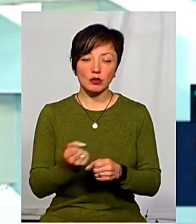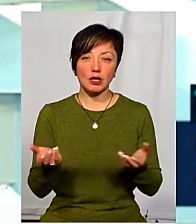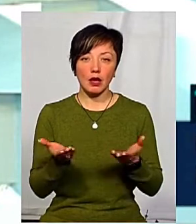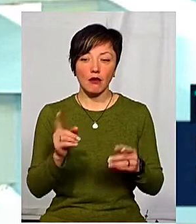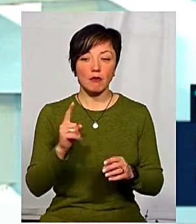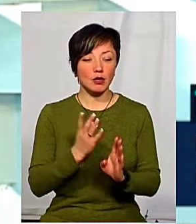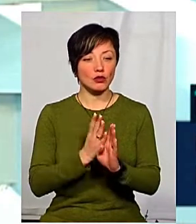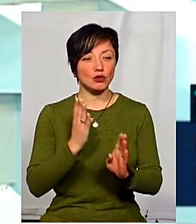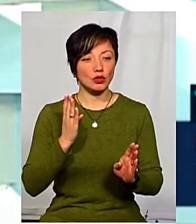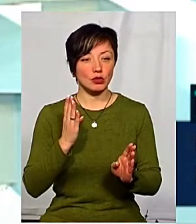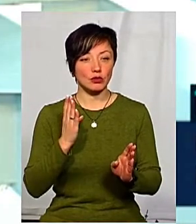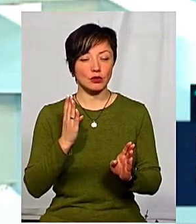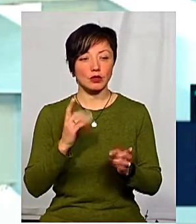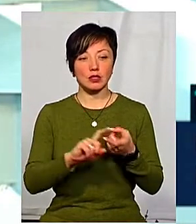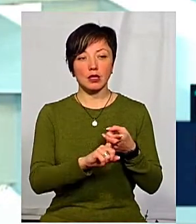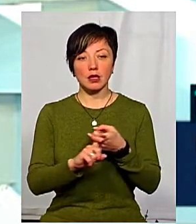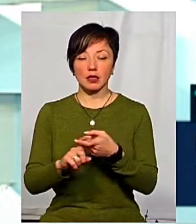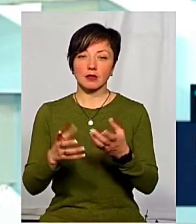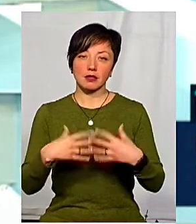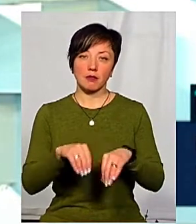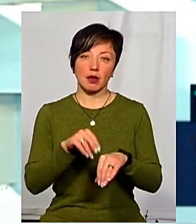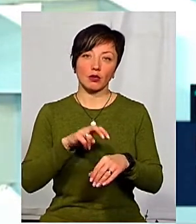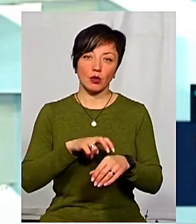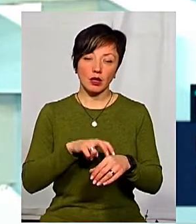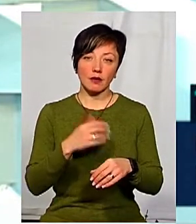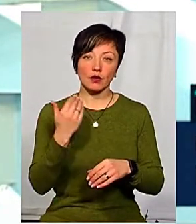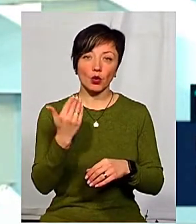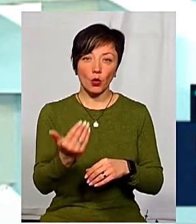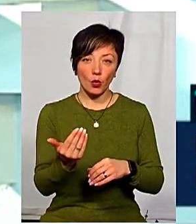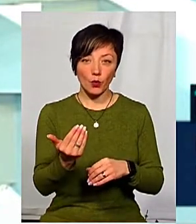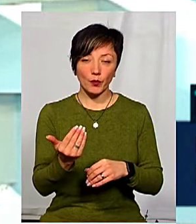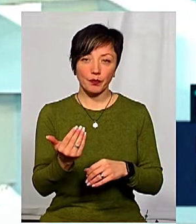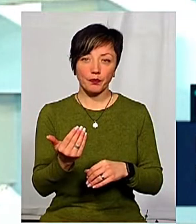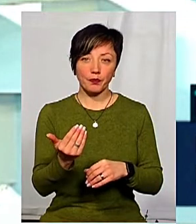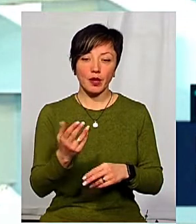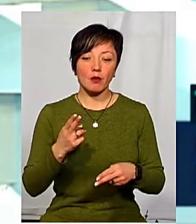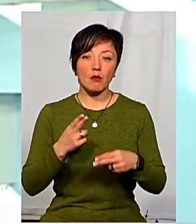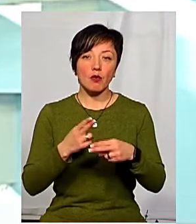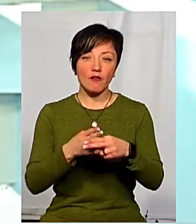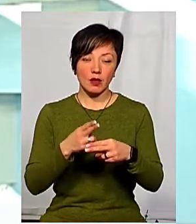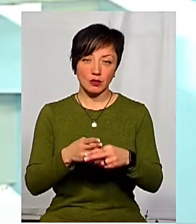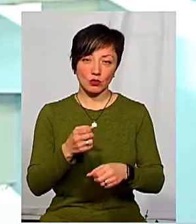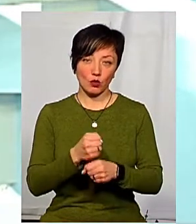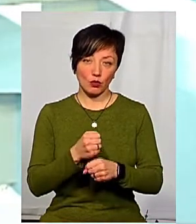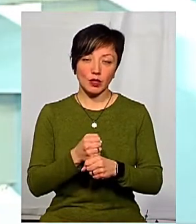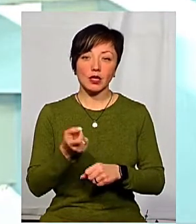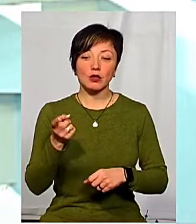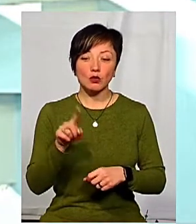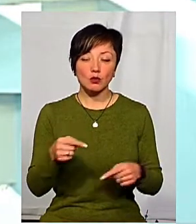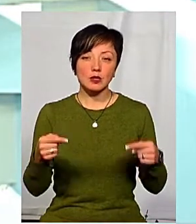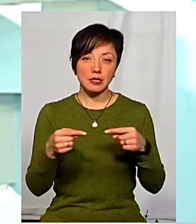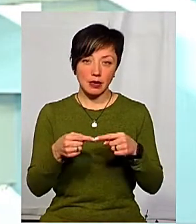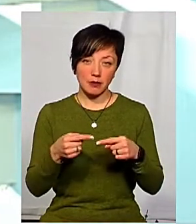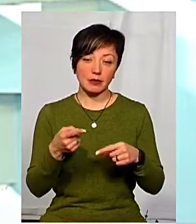яка в першу чергу, звичайно, залежить від сімейного лікаря, від його профілактичної роботи. Тому саме